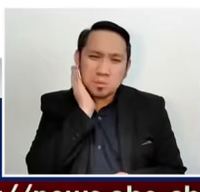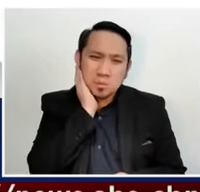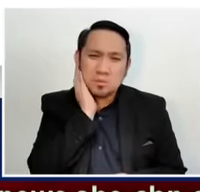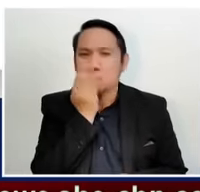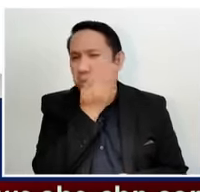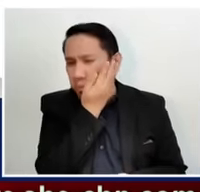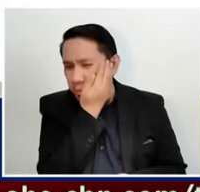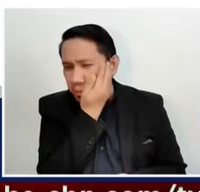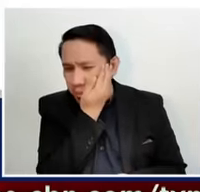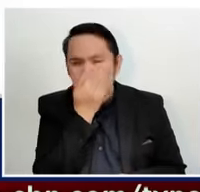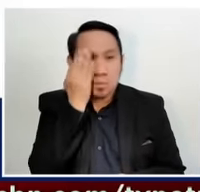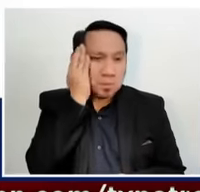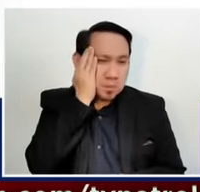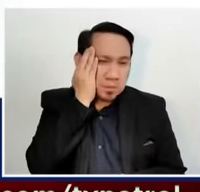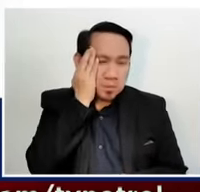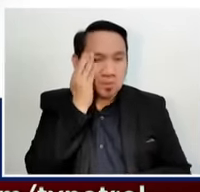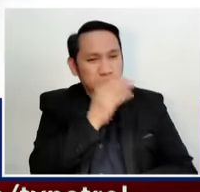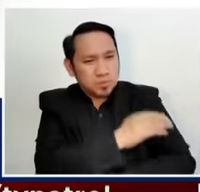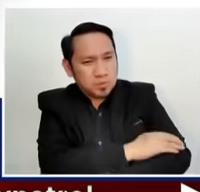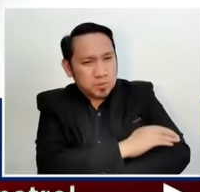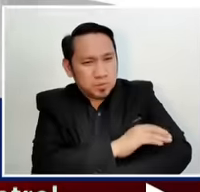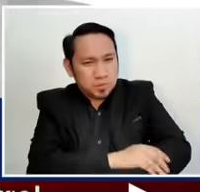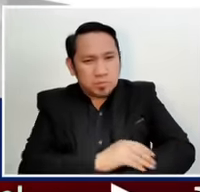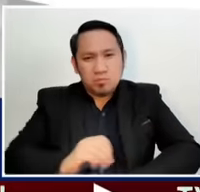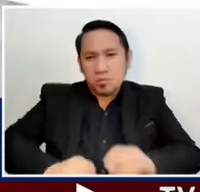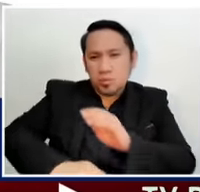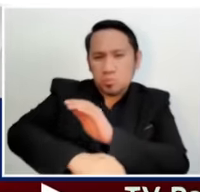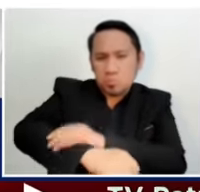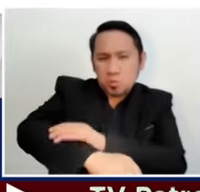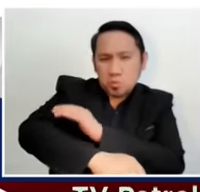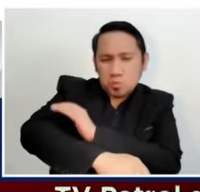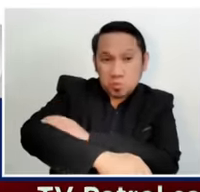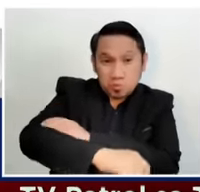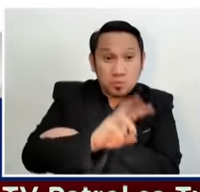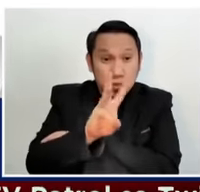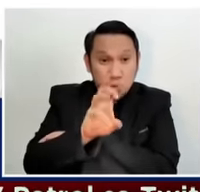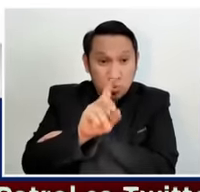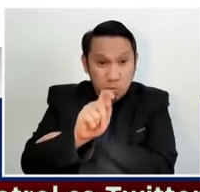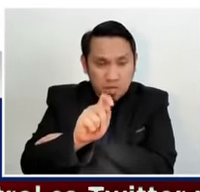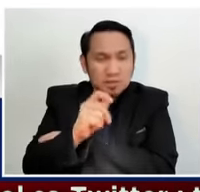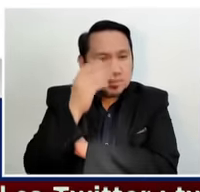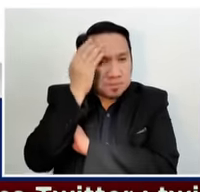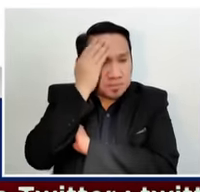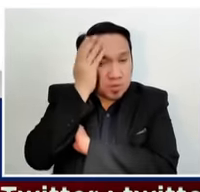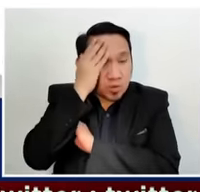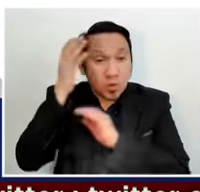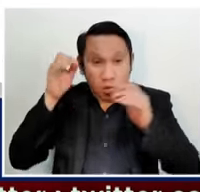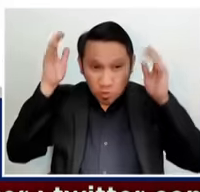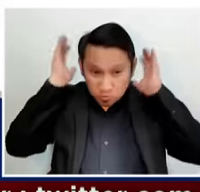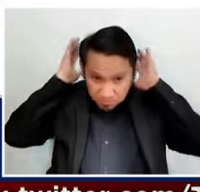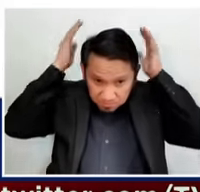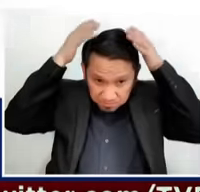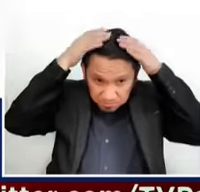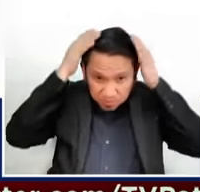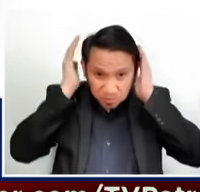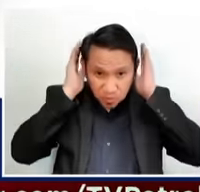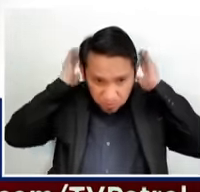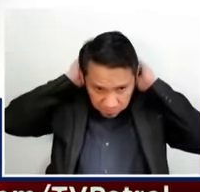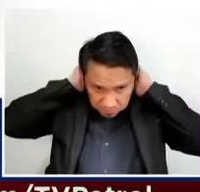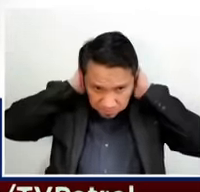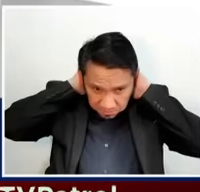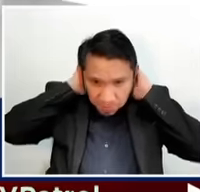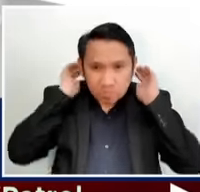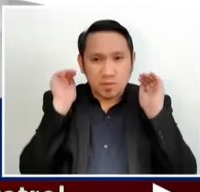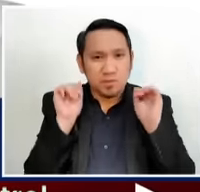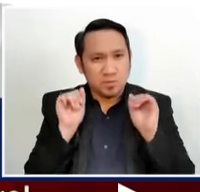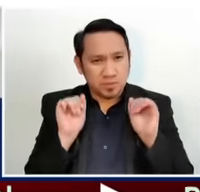mukha natin, sa balat natin. O kaya kung sobrang init talaga, basain natin, pwede nating ilagay sa ulo natin o kaya sa batok natin, no? Okay. Para